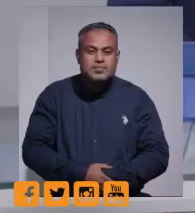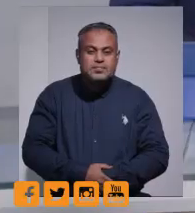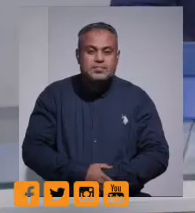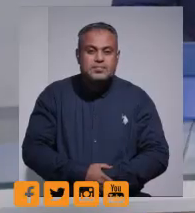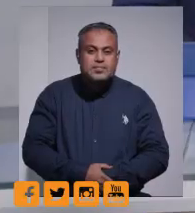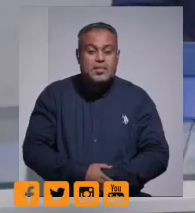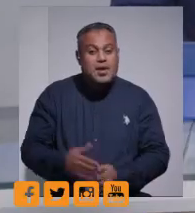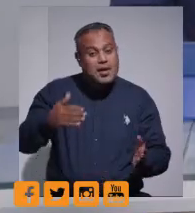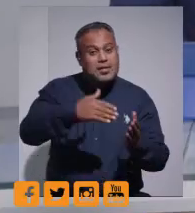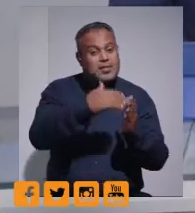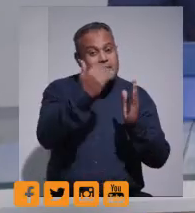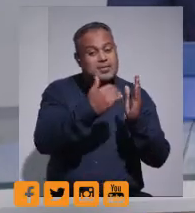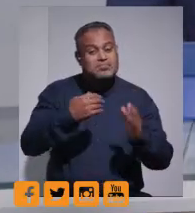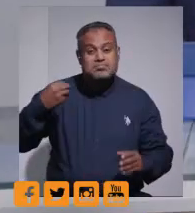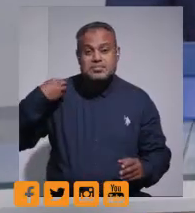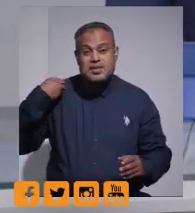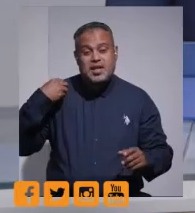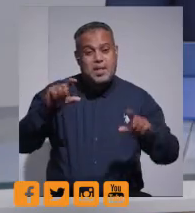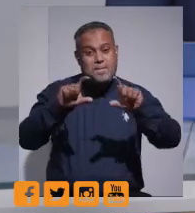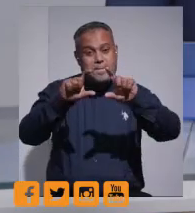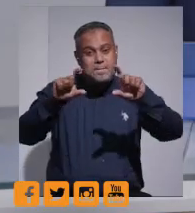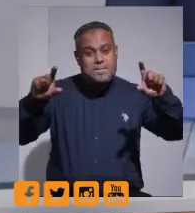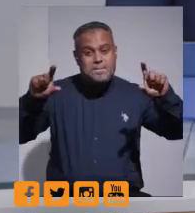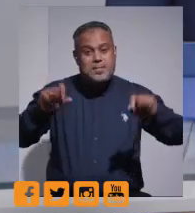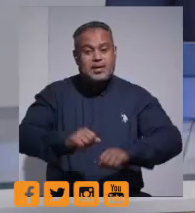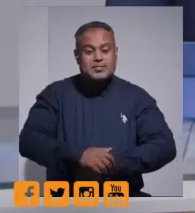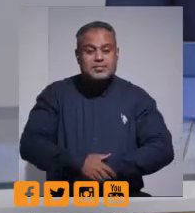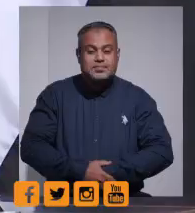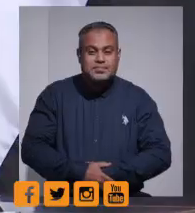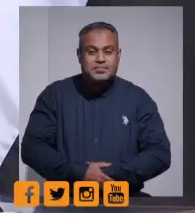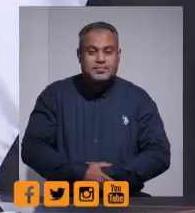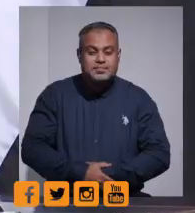ختام النشره اليكم تذكير بابرز ما جاء فيها من انبا